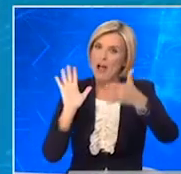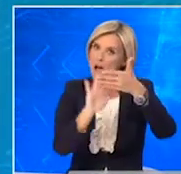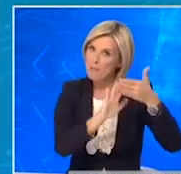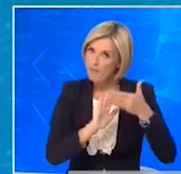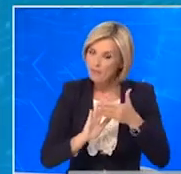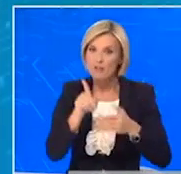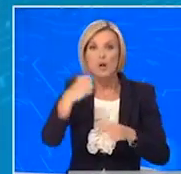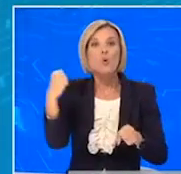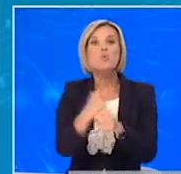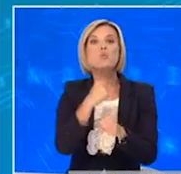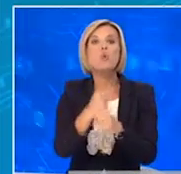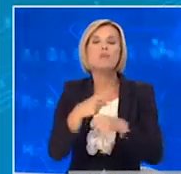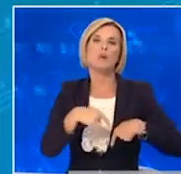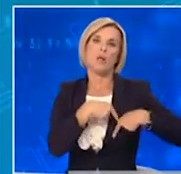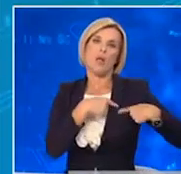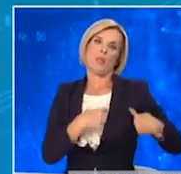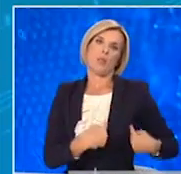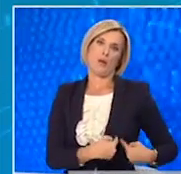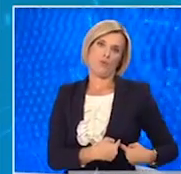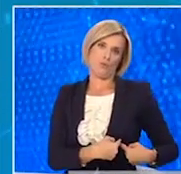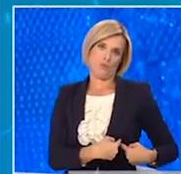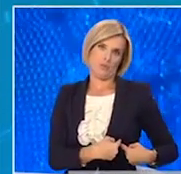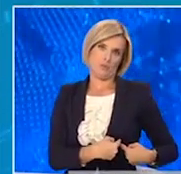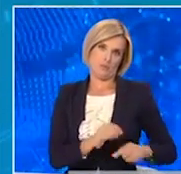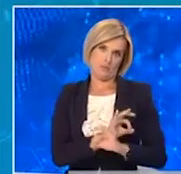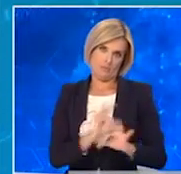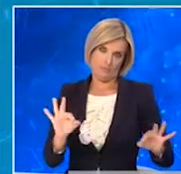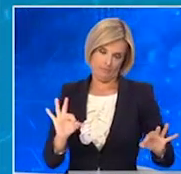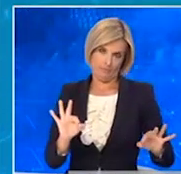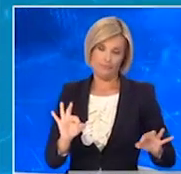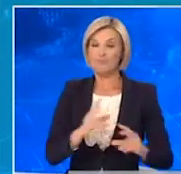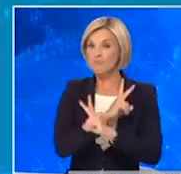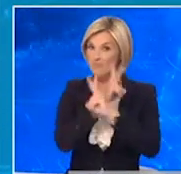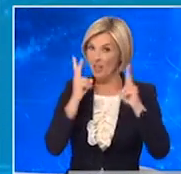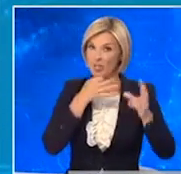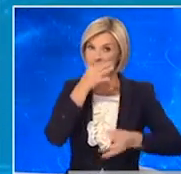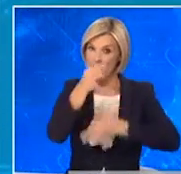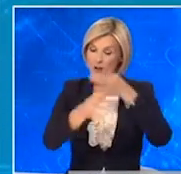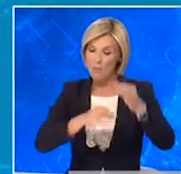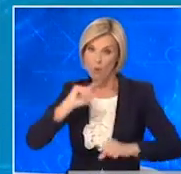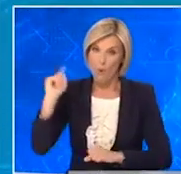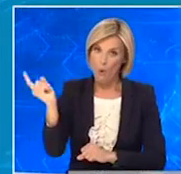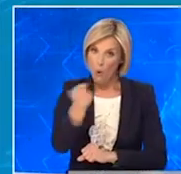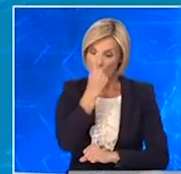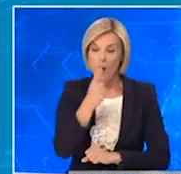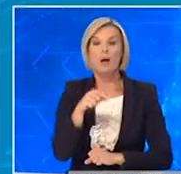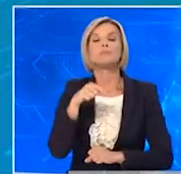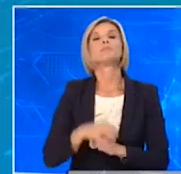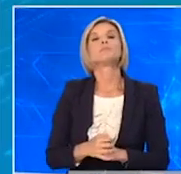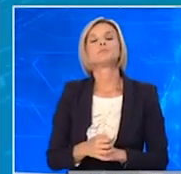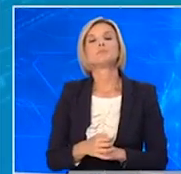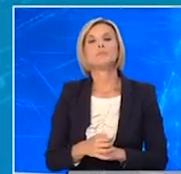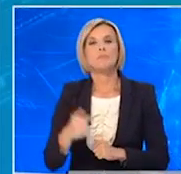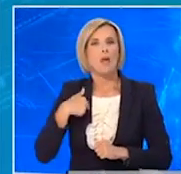καθημερινά, δουλεύουν στο σύστημα εθελοντικά. Και επίσης, αυτό που πρέπει να ξεκαθαριστεί σε όλους τους τόνους είναι ότι τα δεδομένα